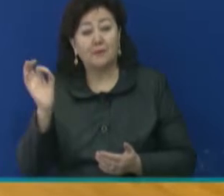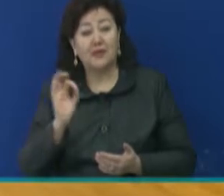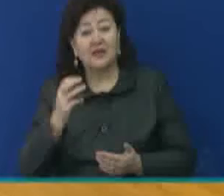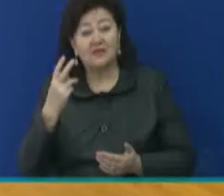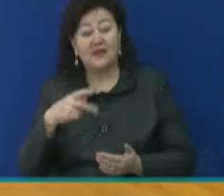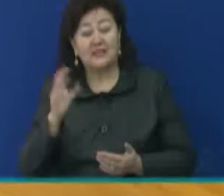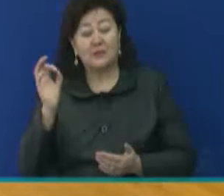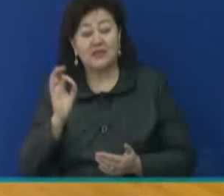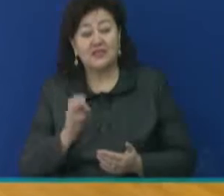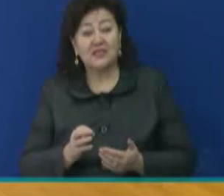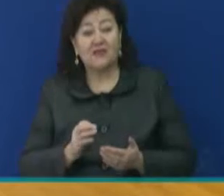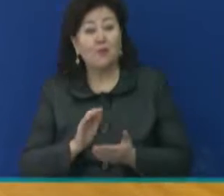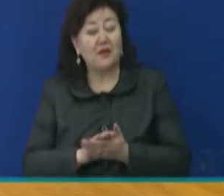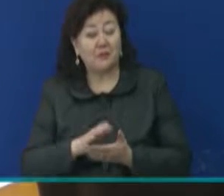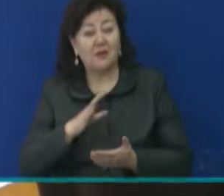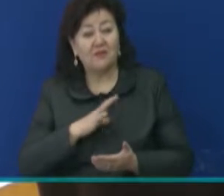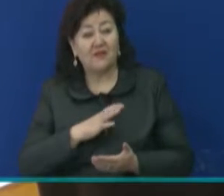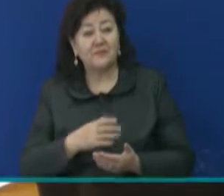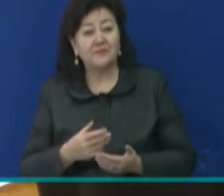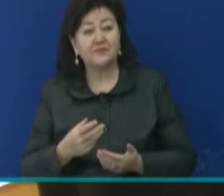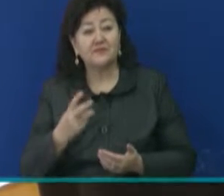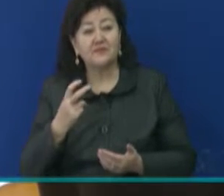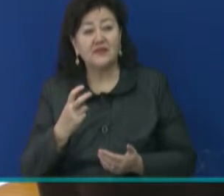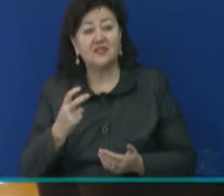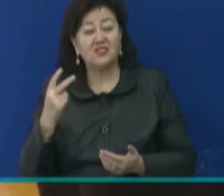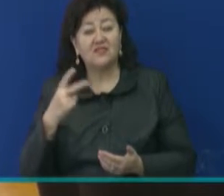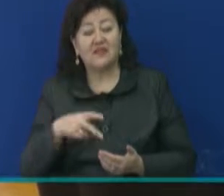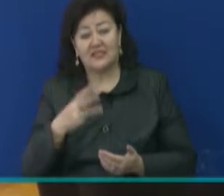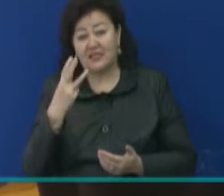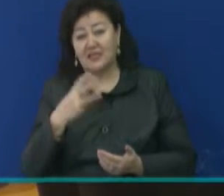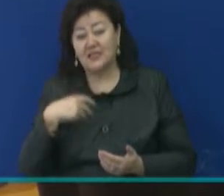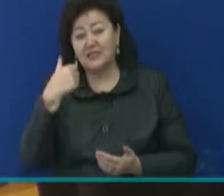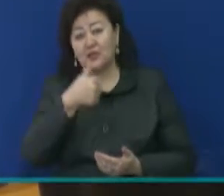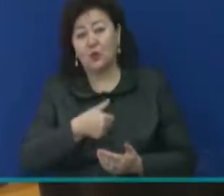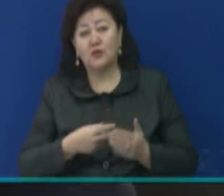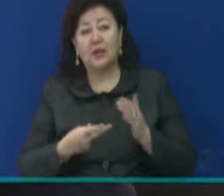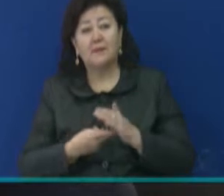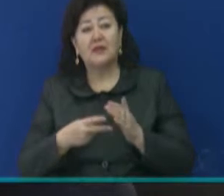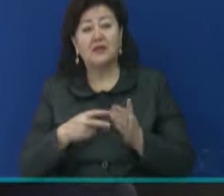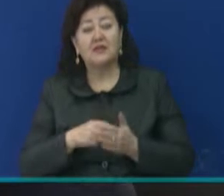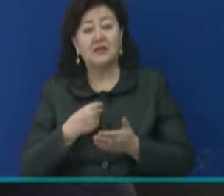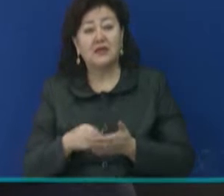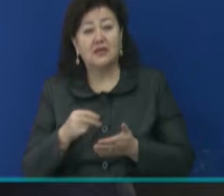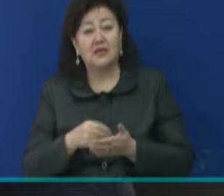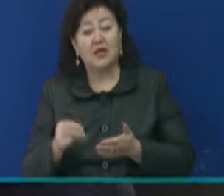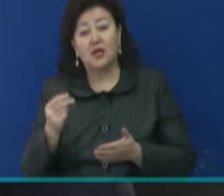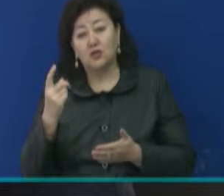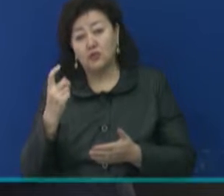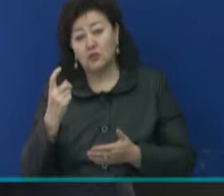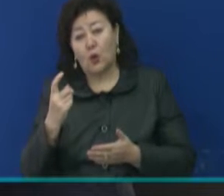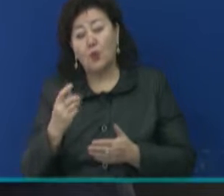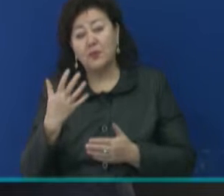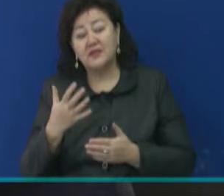он также добавил что Согласно информации перевозчиков на 2023 год планируется приобретение 105 автобусов